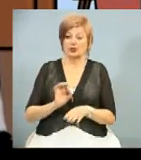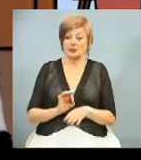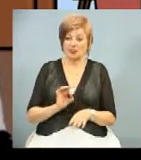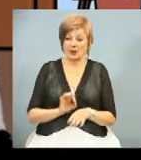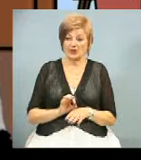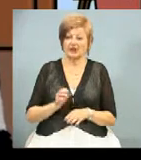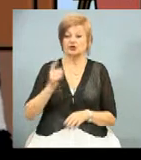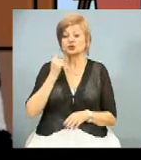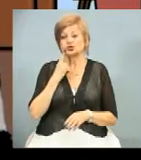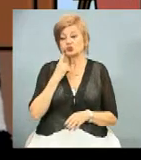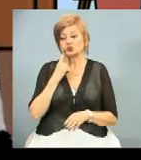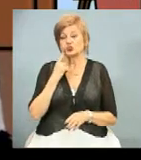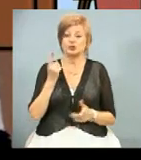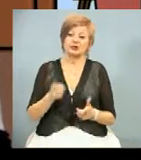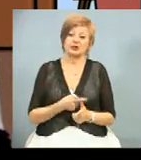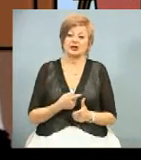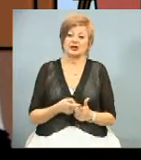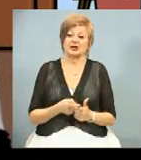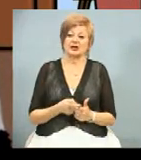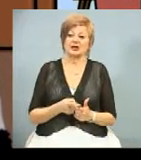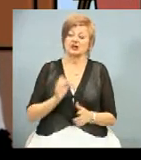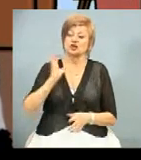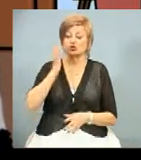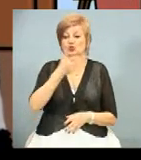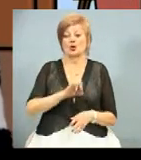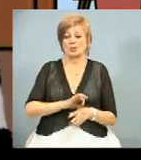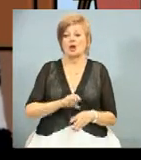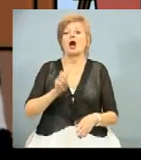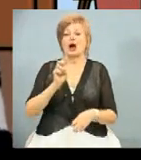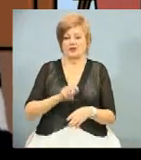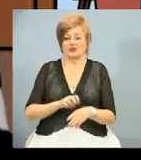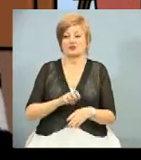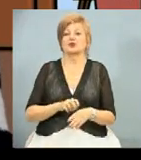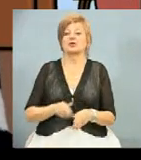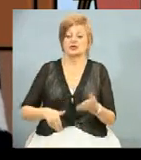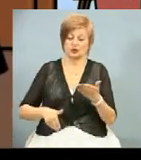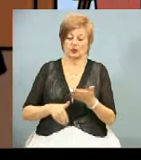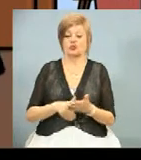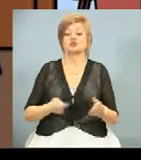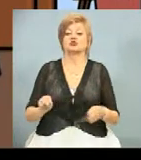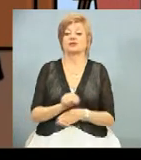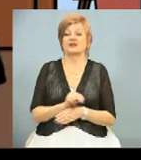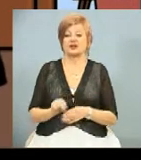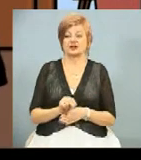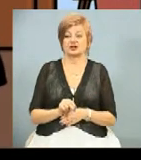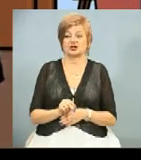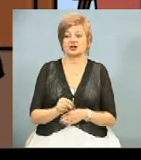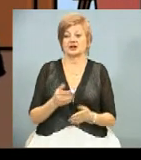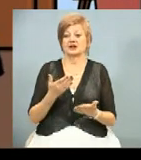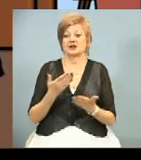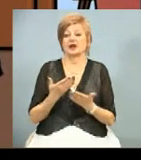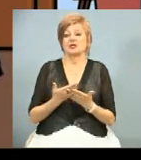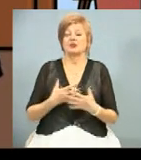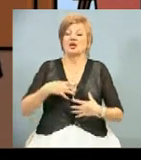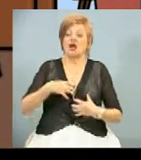это может быть какая-то, ну, серьезная болезнь. Врач поможет ее вылечить. Например,